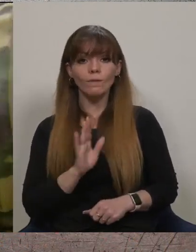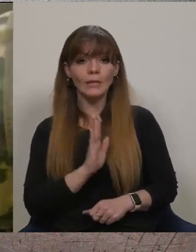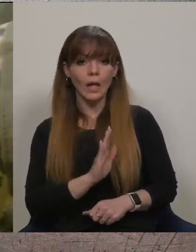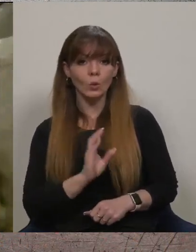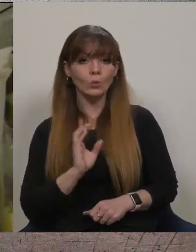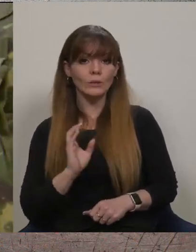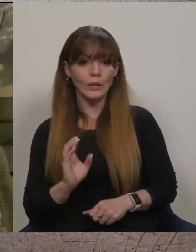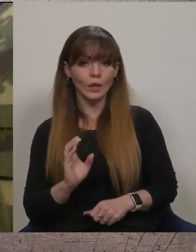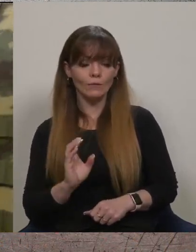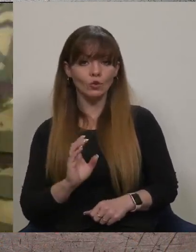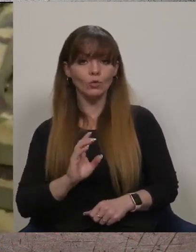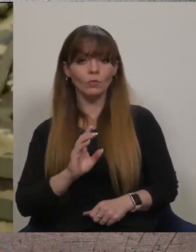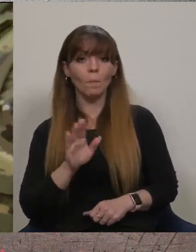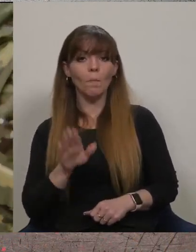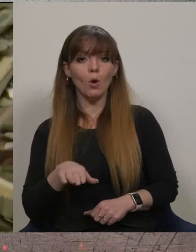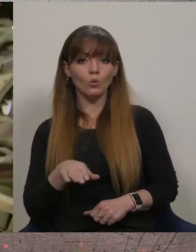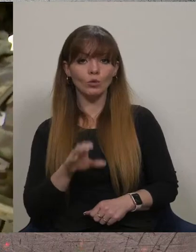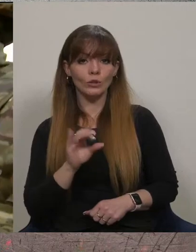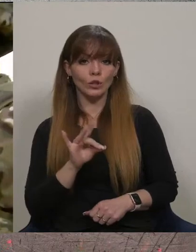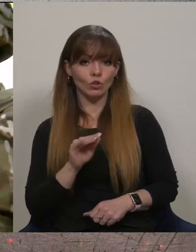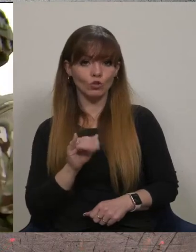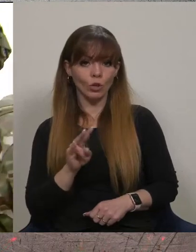Сергійовичу, молодшому сержанту.